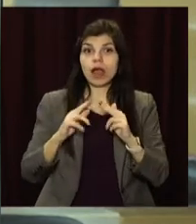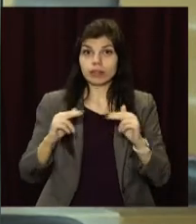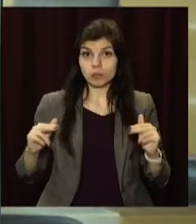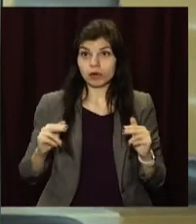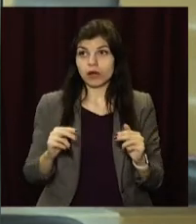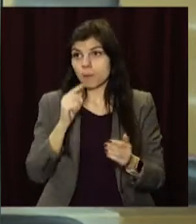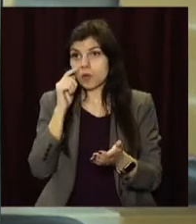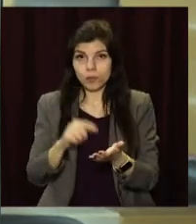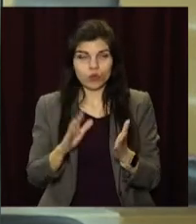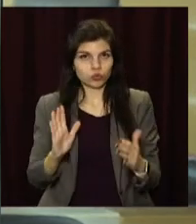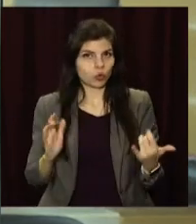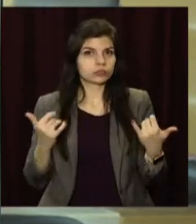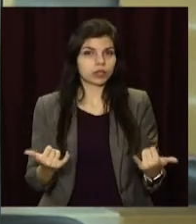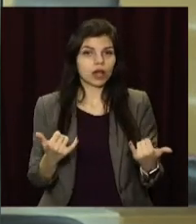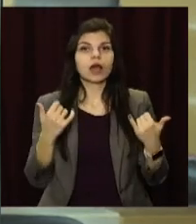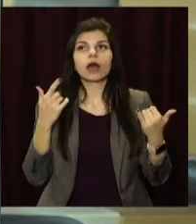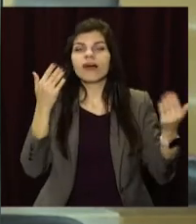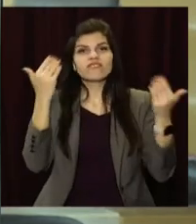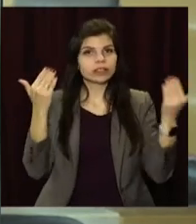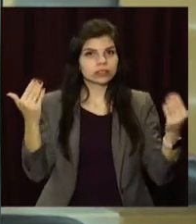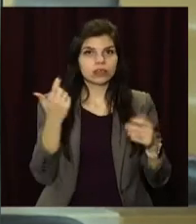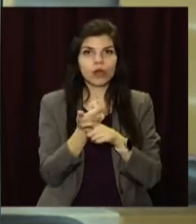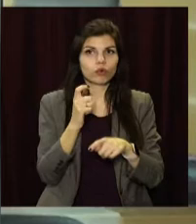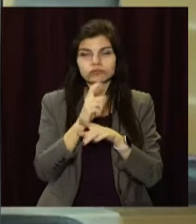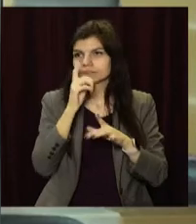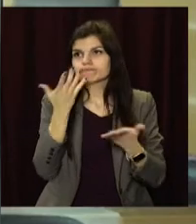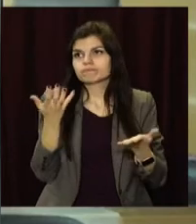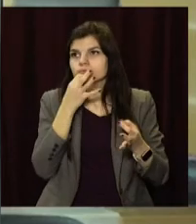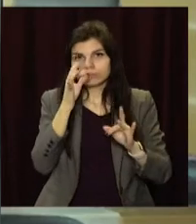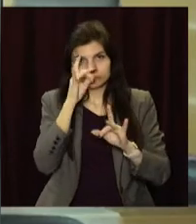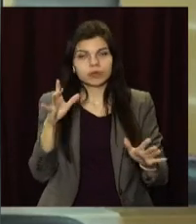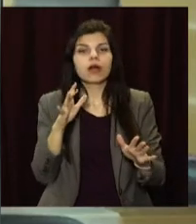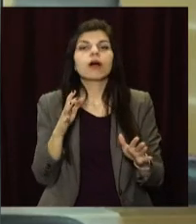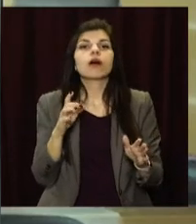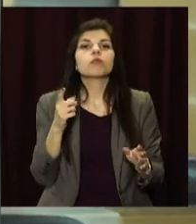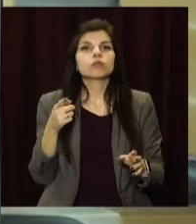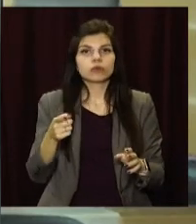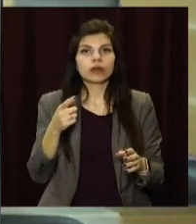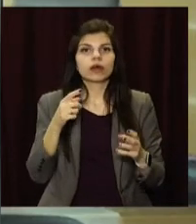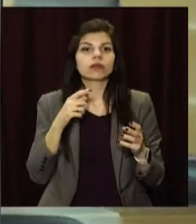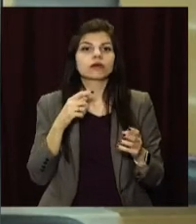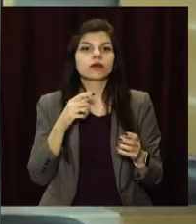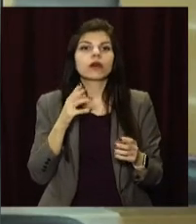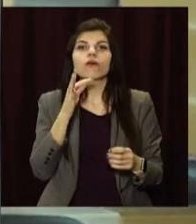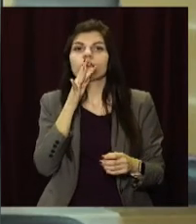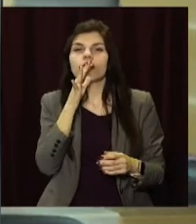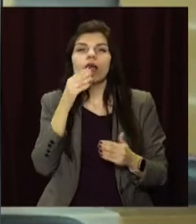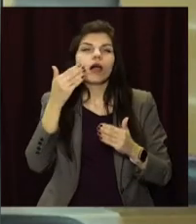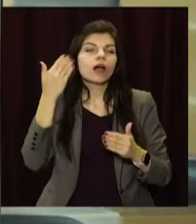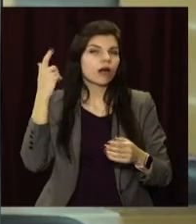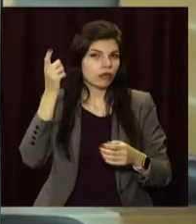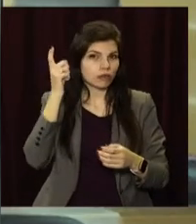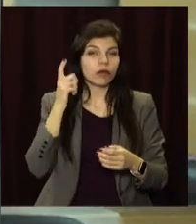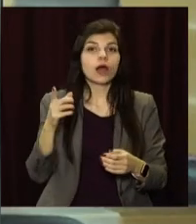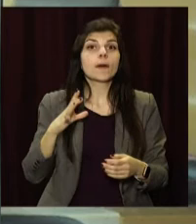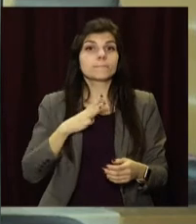зараз. Унікальну виставку називають ще й тому, що це третя експозиція іконопису за час існування музею.